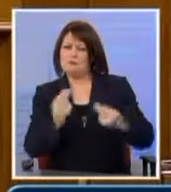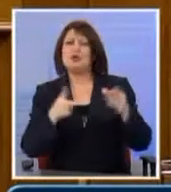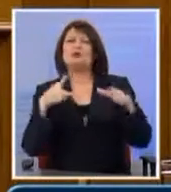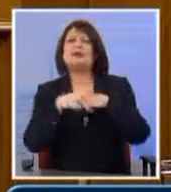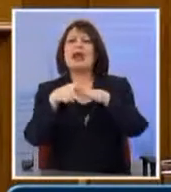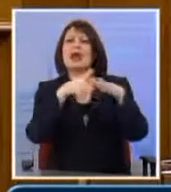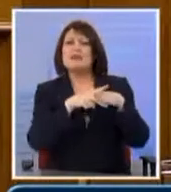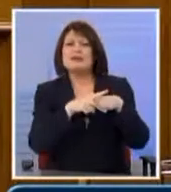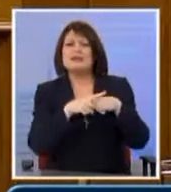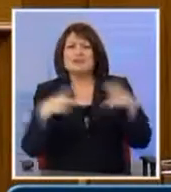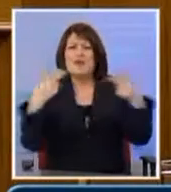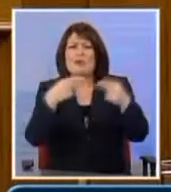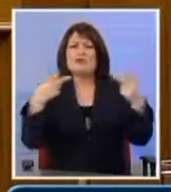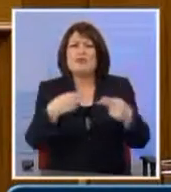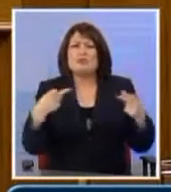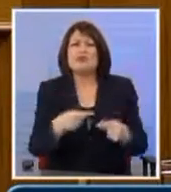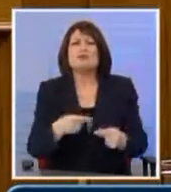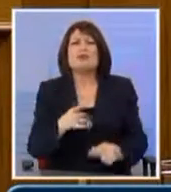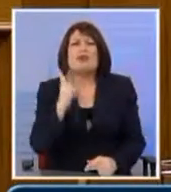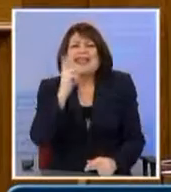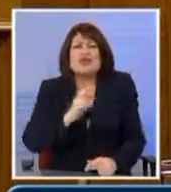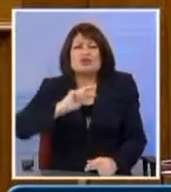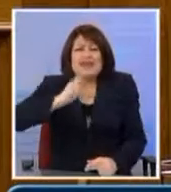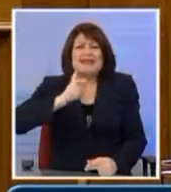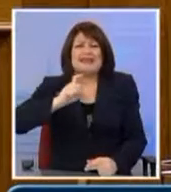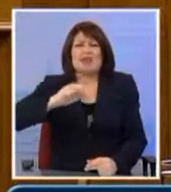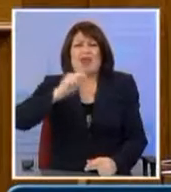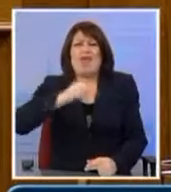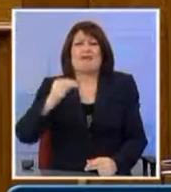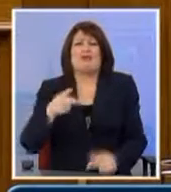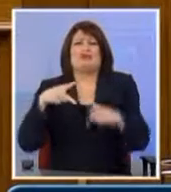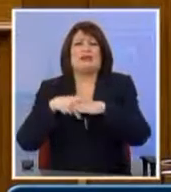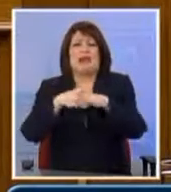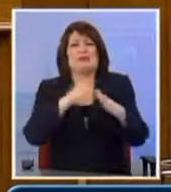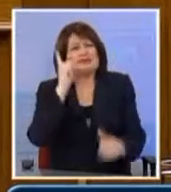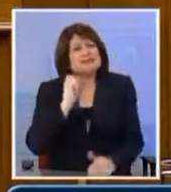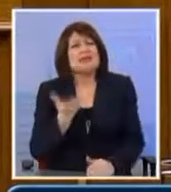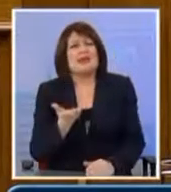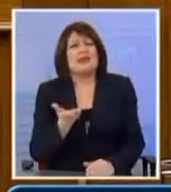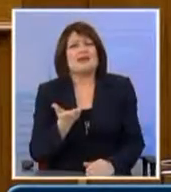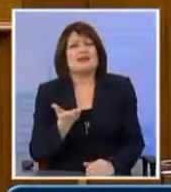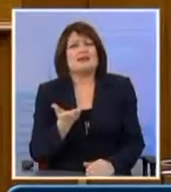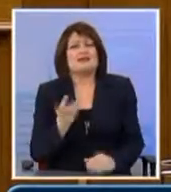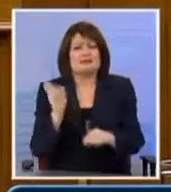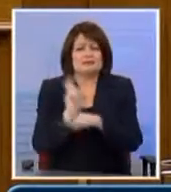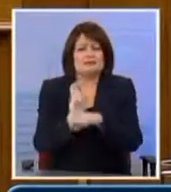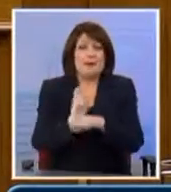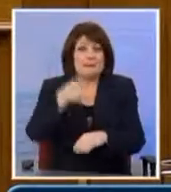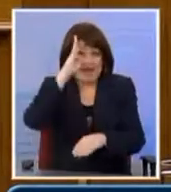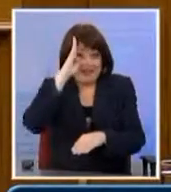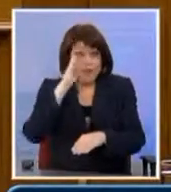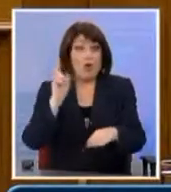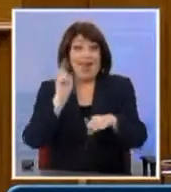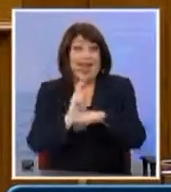τράπεζες, παντού κουρέματα. Αυτά θα στοιχίζουν περίπου 20 δισεκατομμύρια ευρώ. Οι τράπεζες, όπως ξέρετε, έχουν και παθητικό και ενεργητικό.